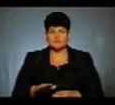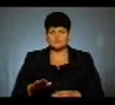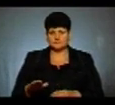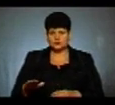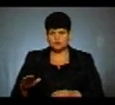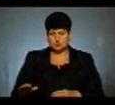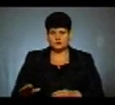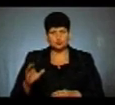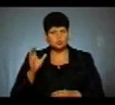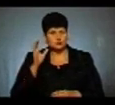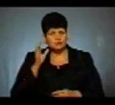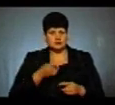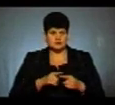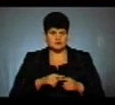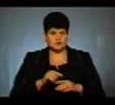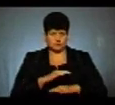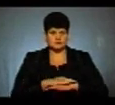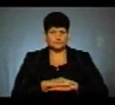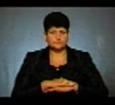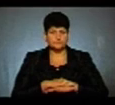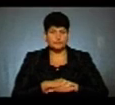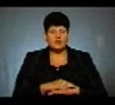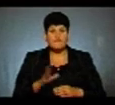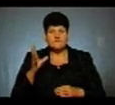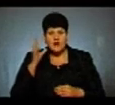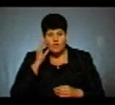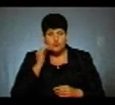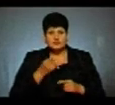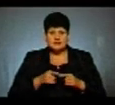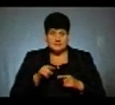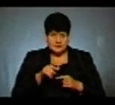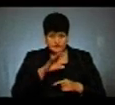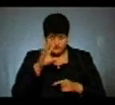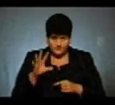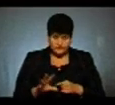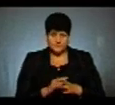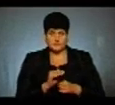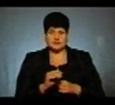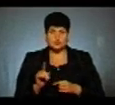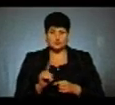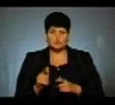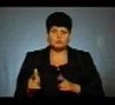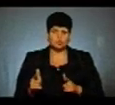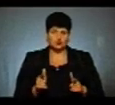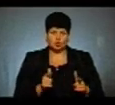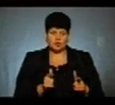у прослуховуванні даного курсу. Враховуючи ці чинники щодо підготовки педагогів